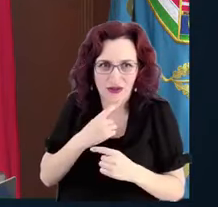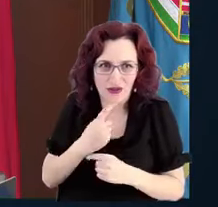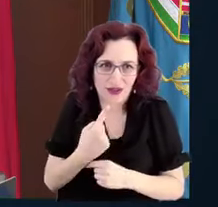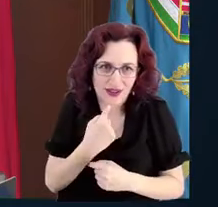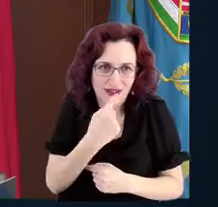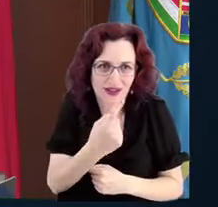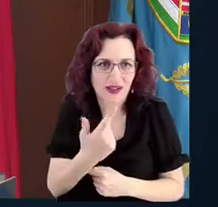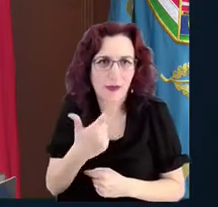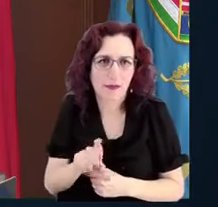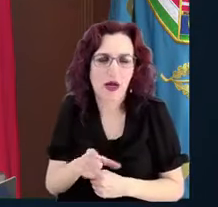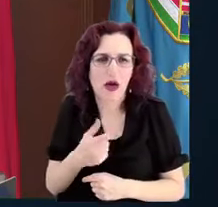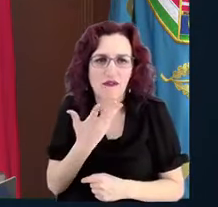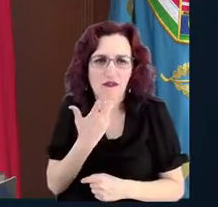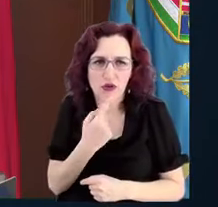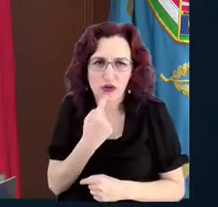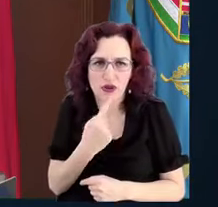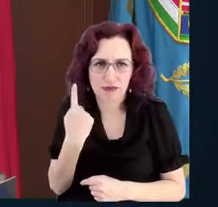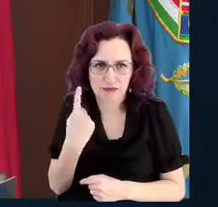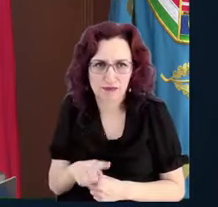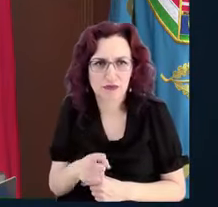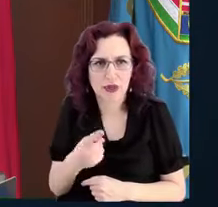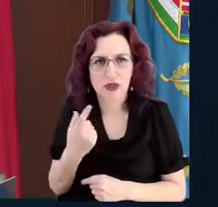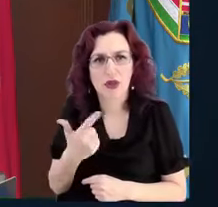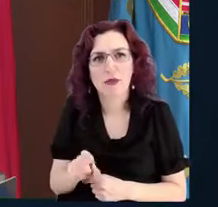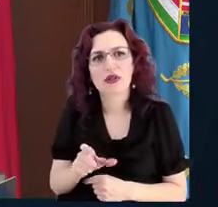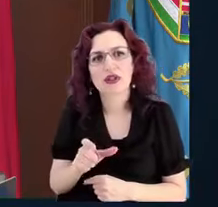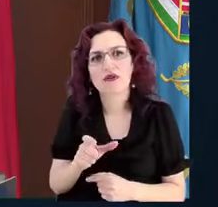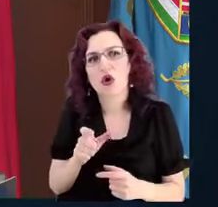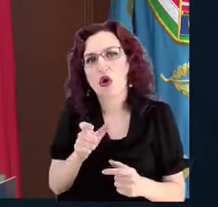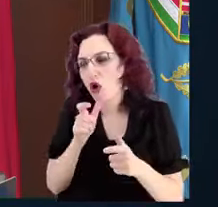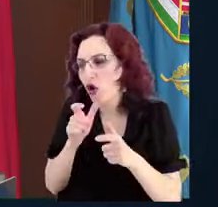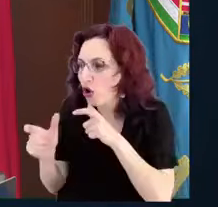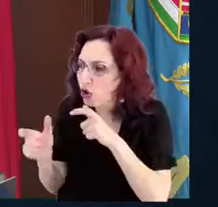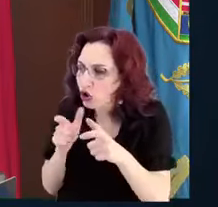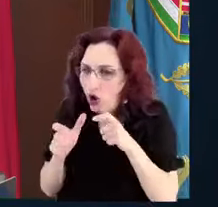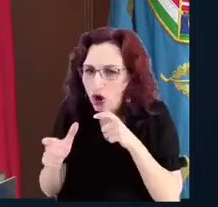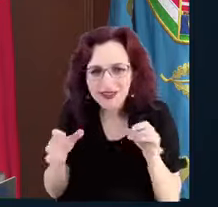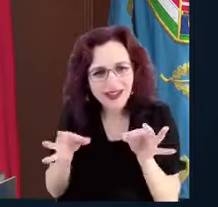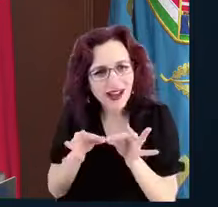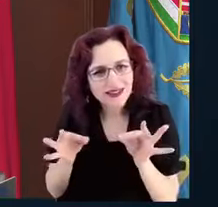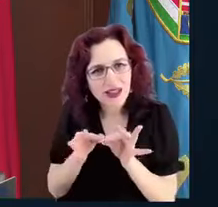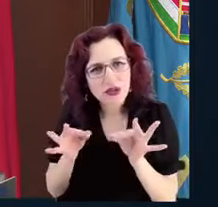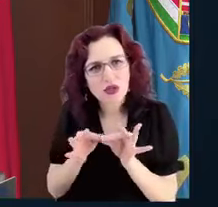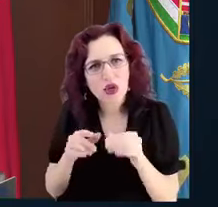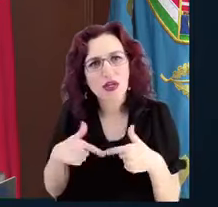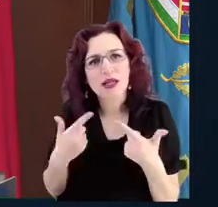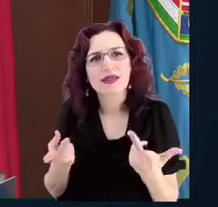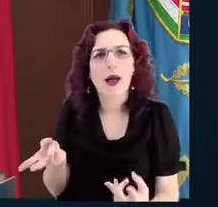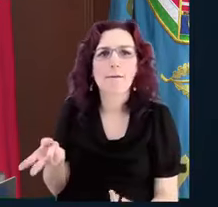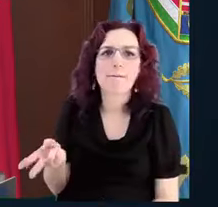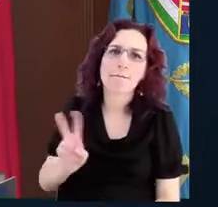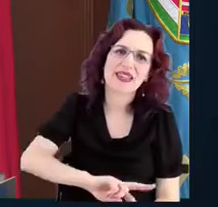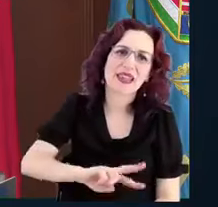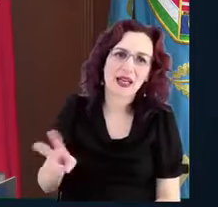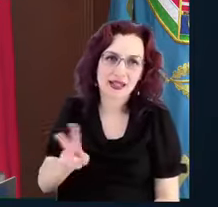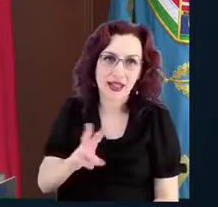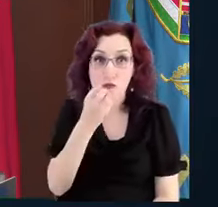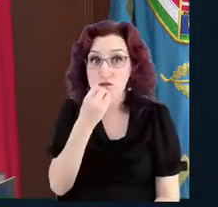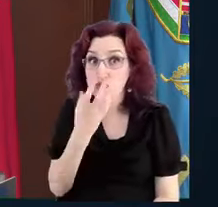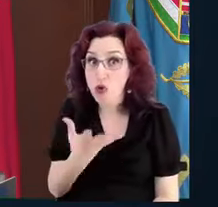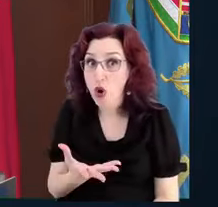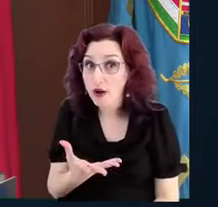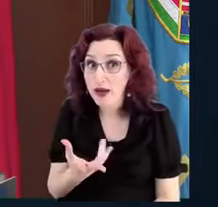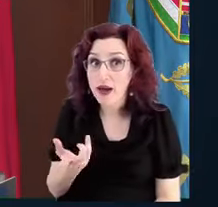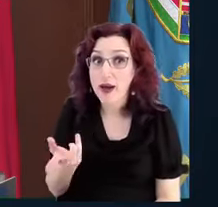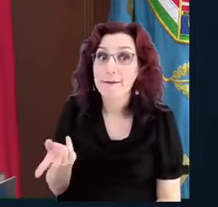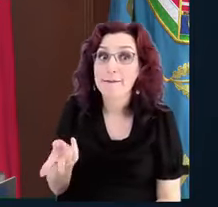perché credo che la buona contrattazione produca la buona bilateralità e quella buona bilaterali da oggi ci consegna come dire degli